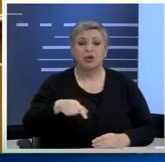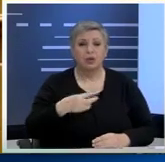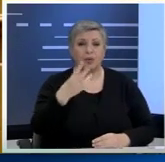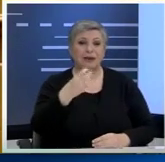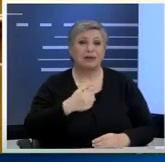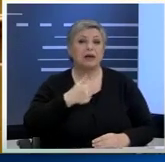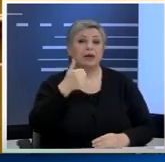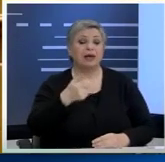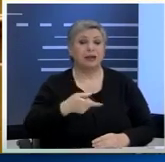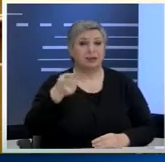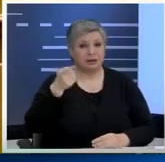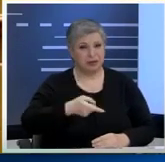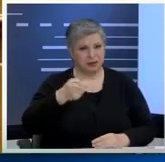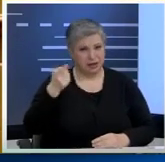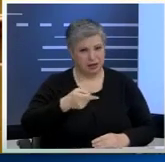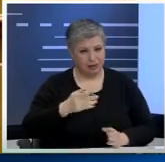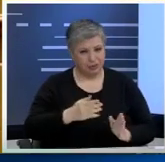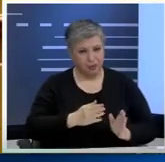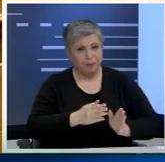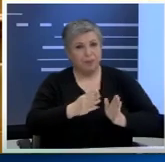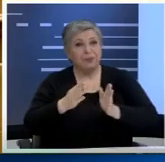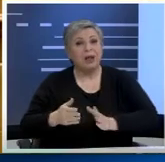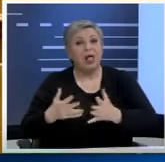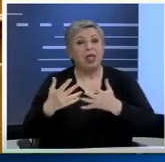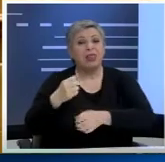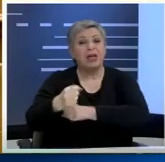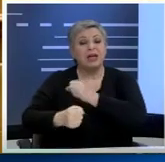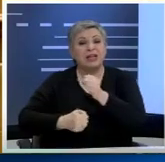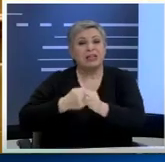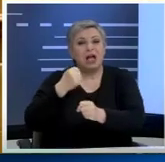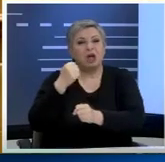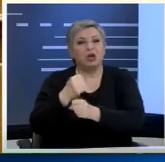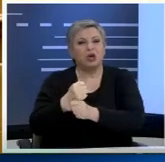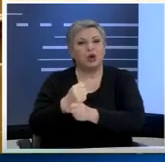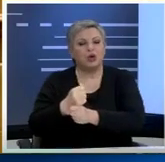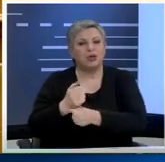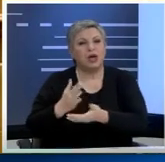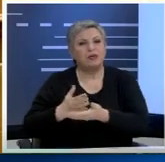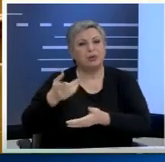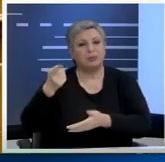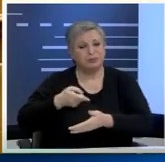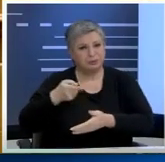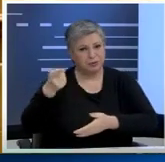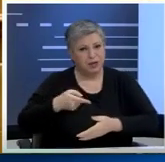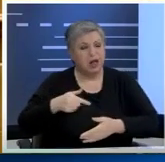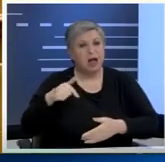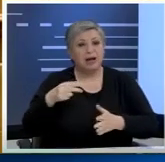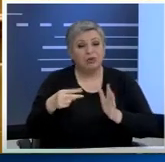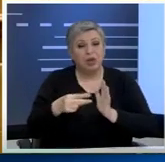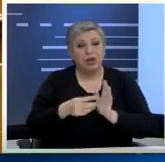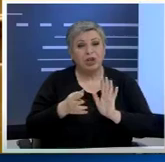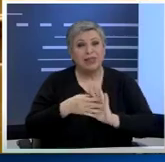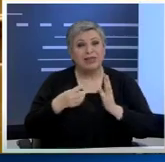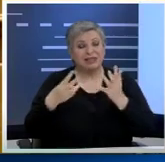4,36%. Ο μέσος όρος του δεκαετούς επιτοκίου δανεισμού τους πρώτους 11 μήνες του 2018 ήταν